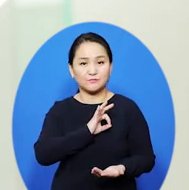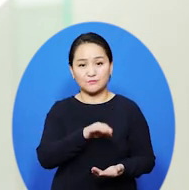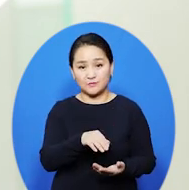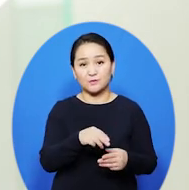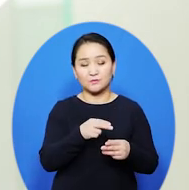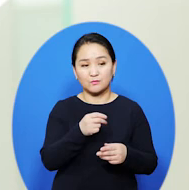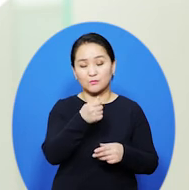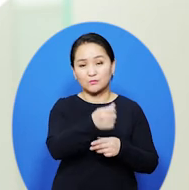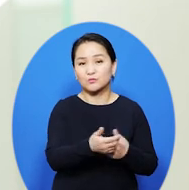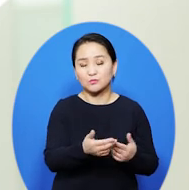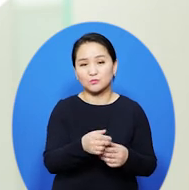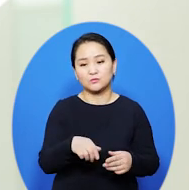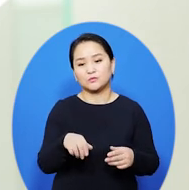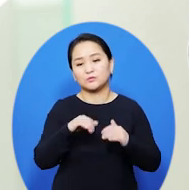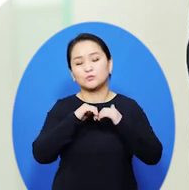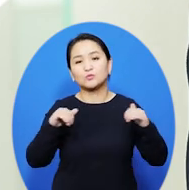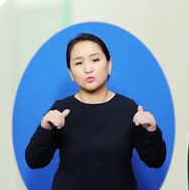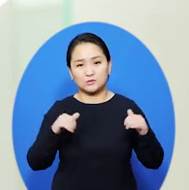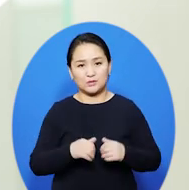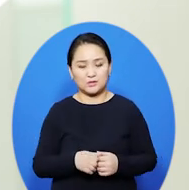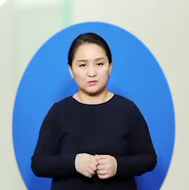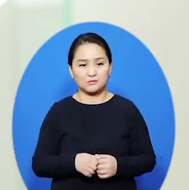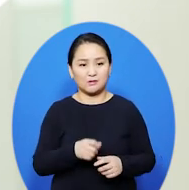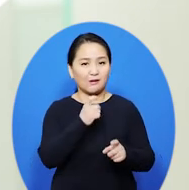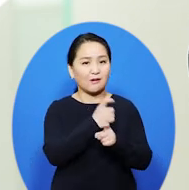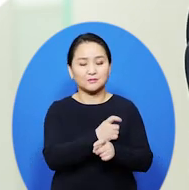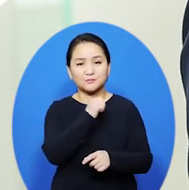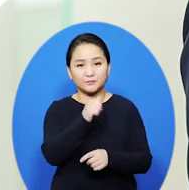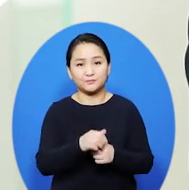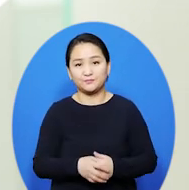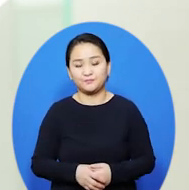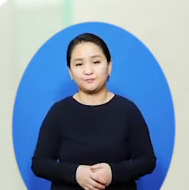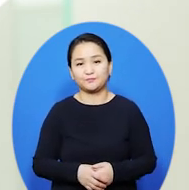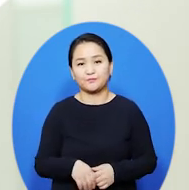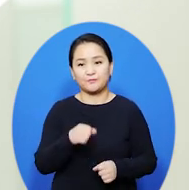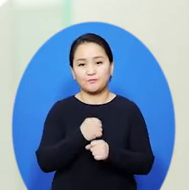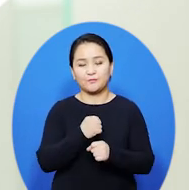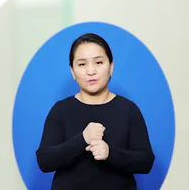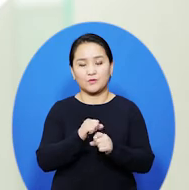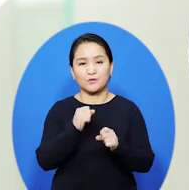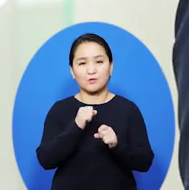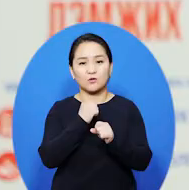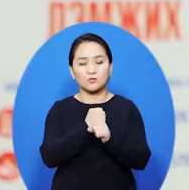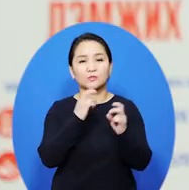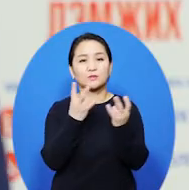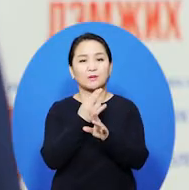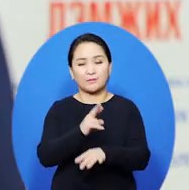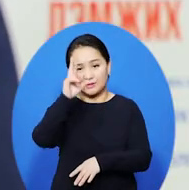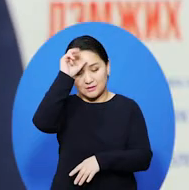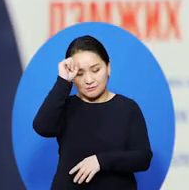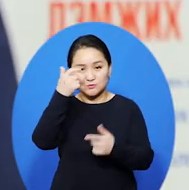үү? Тэ. Энийг бол ангилж өгж ялах хэрэгтэй. Бас энэ ажлыг бол манай хөдөлмөрийн хамгийн ямц хөрөнгө оруулж